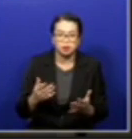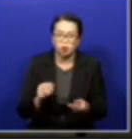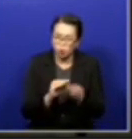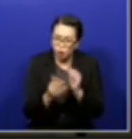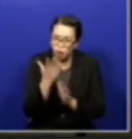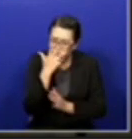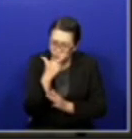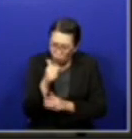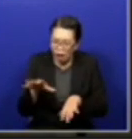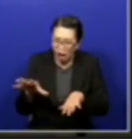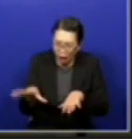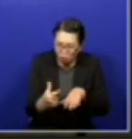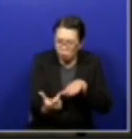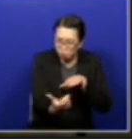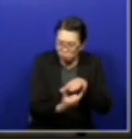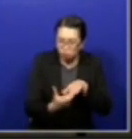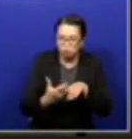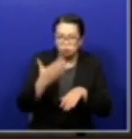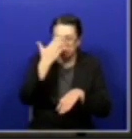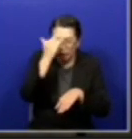ช้แต่ก็ไม่เป็นไรครับ